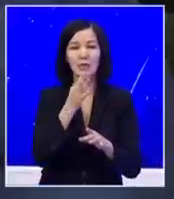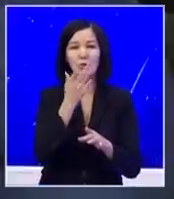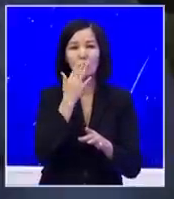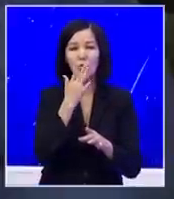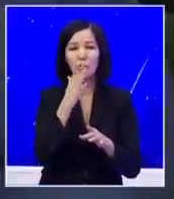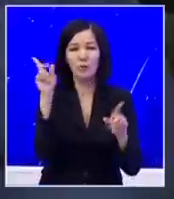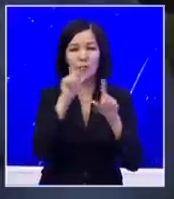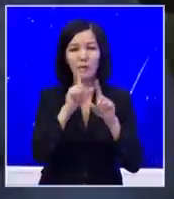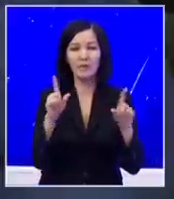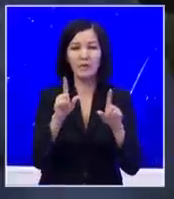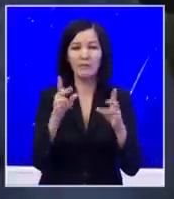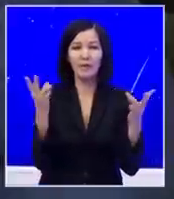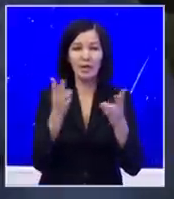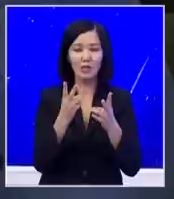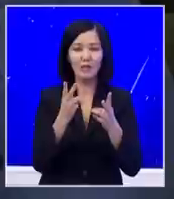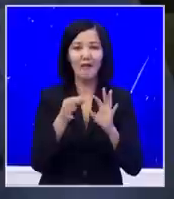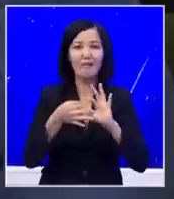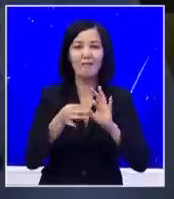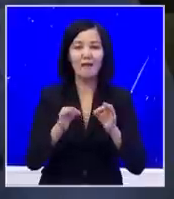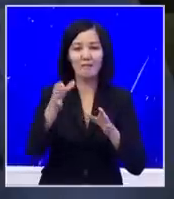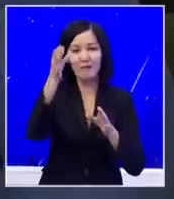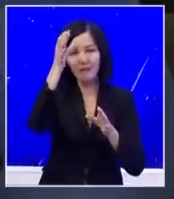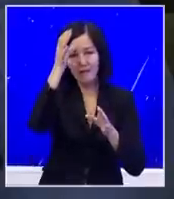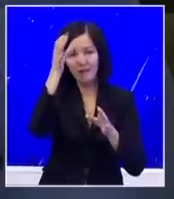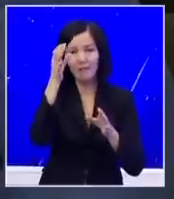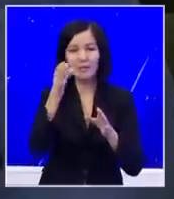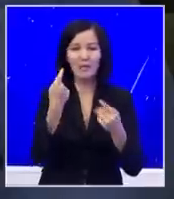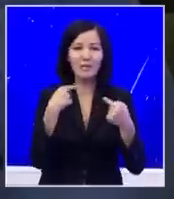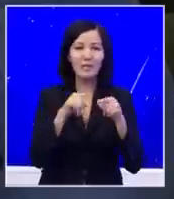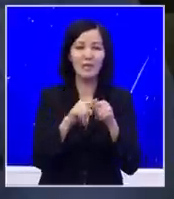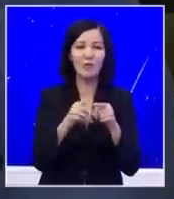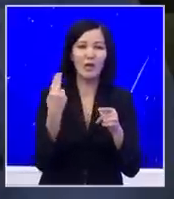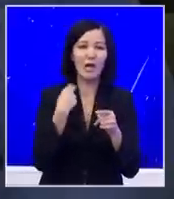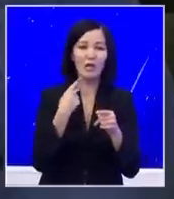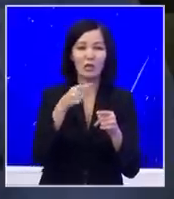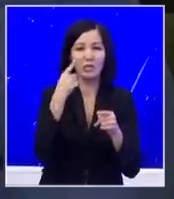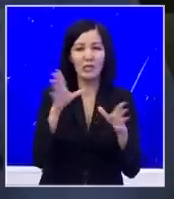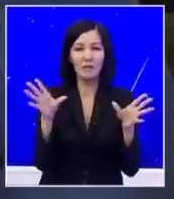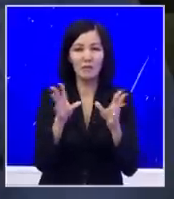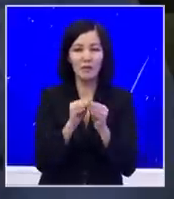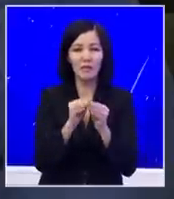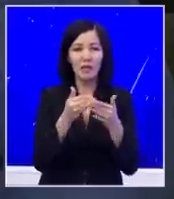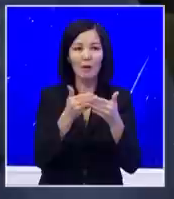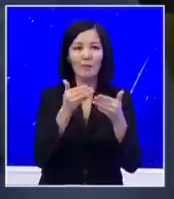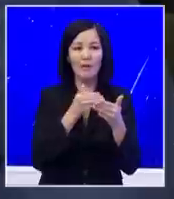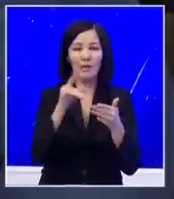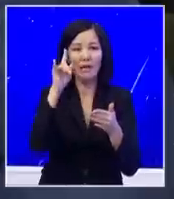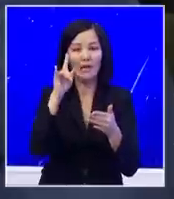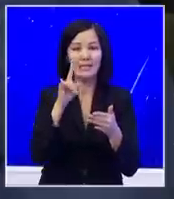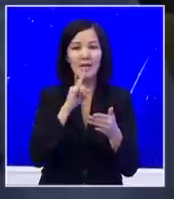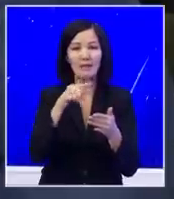есептейміз. Нақты ғылымдар, технология және ағылшын тілімен қатар, тіпті одан бұрын қазақ тілі мен